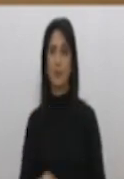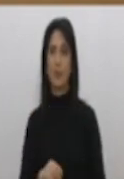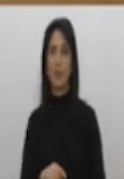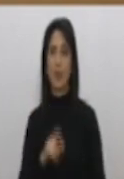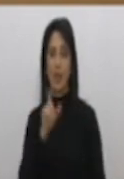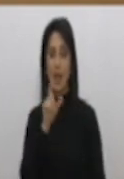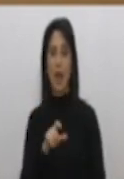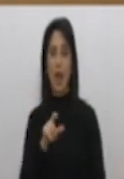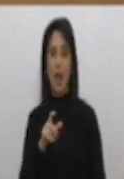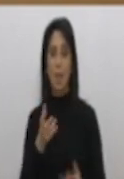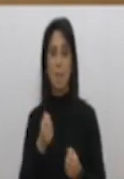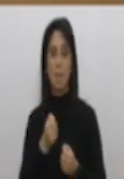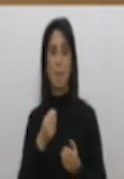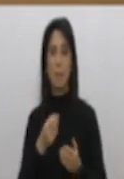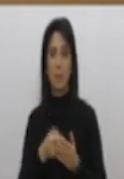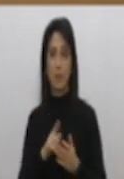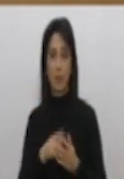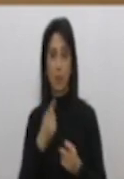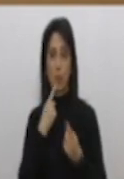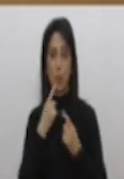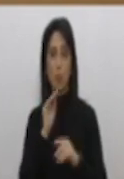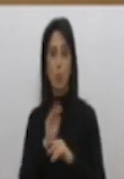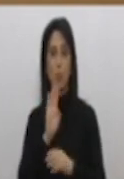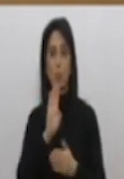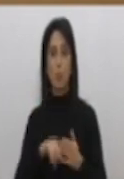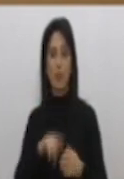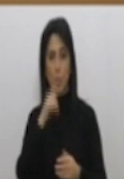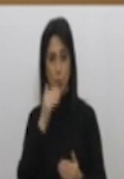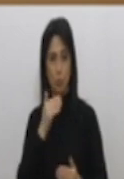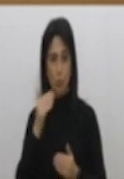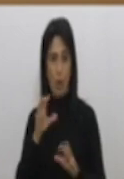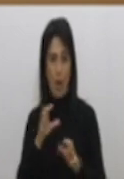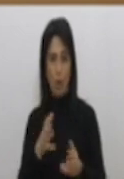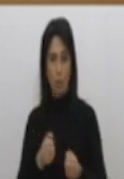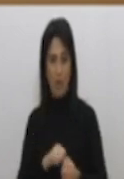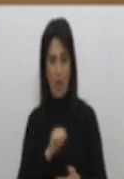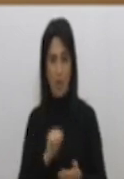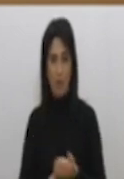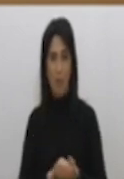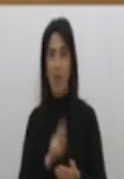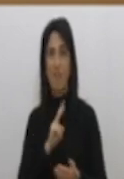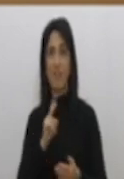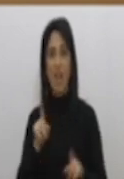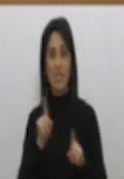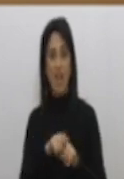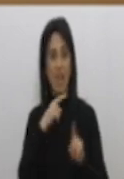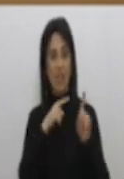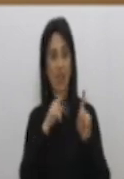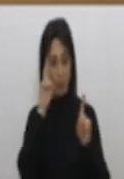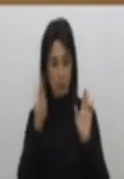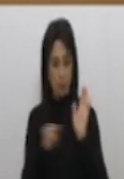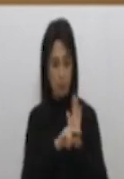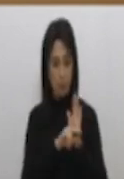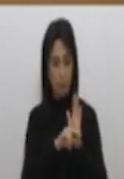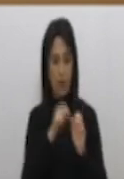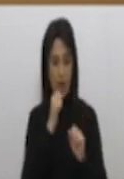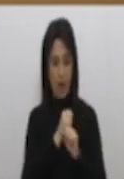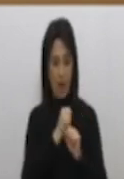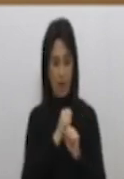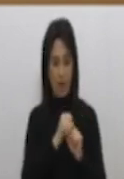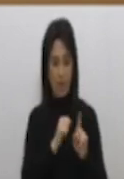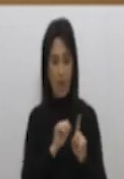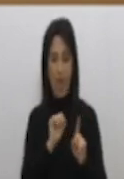მომხმარებელთა კანონის მიღებაც ულაპარაკოთ და უკრიტიკოთ პრორუსობაა. იმიტომ რომ ვიღაცამ ასე თქვა, რომ ამას თუ გავაკეთებთ